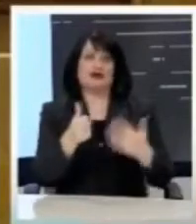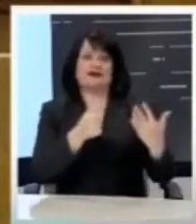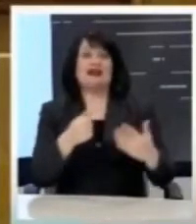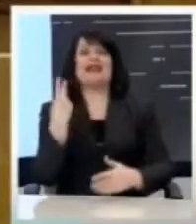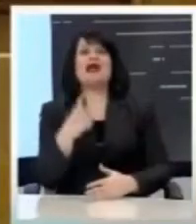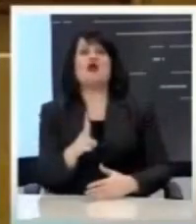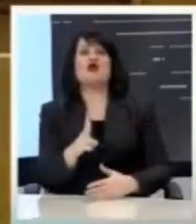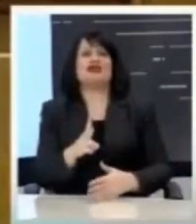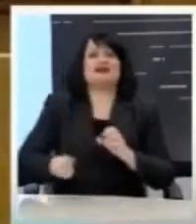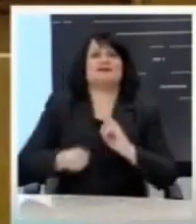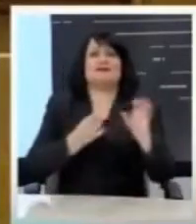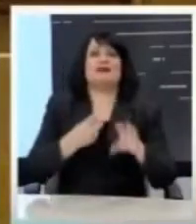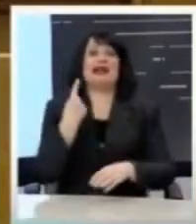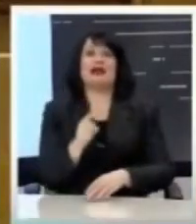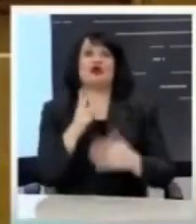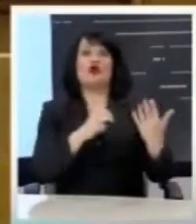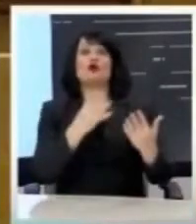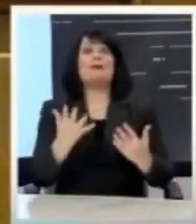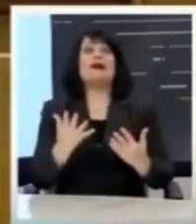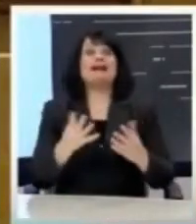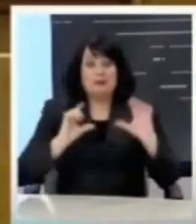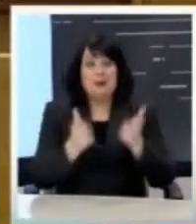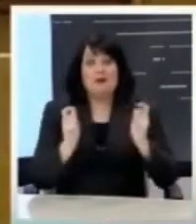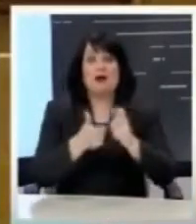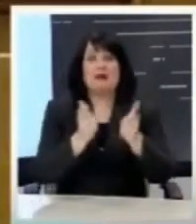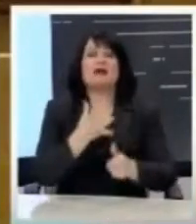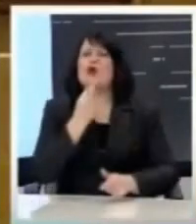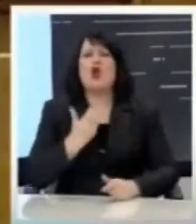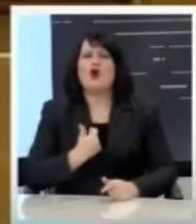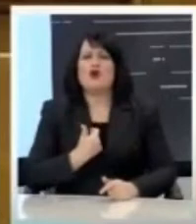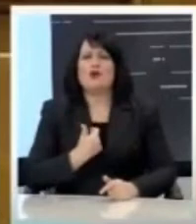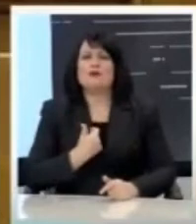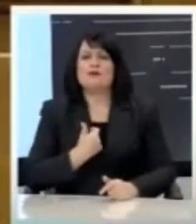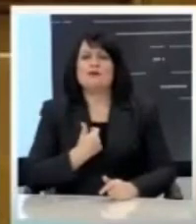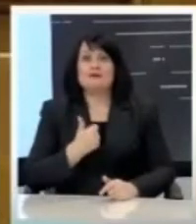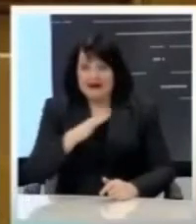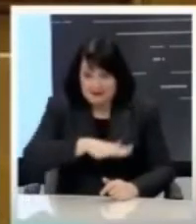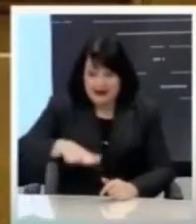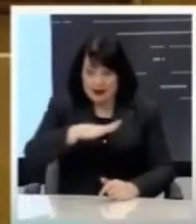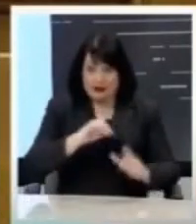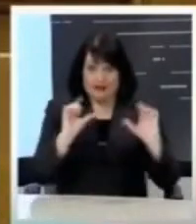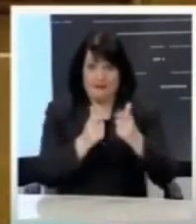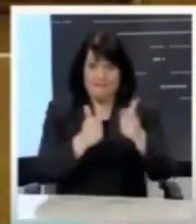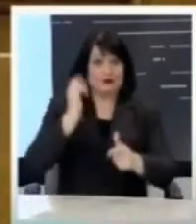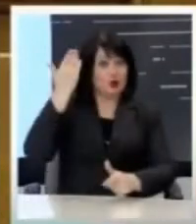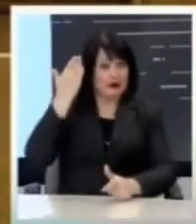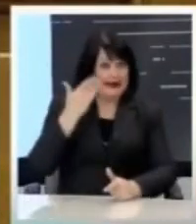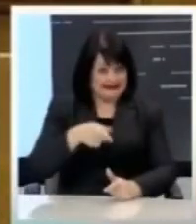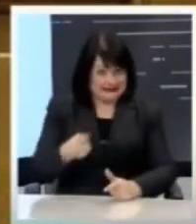200 προσαγωγές, 185 συλλήψεις. Γιατί? Διότι οι συλλήψεις στην περιοχή επί των ημερών σας